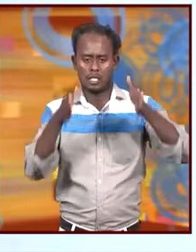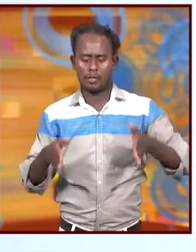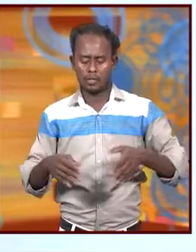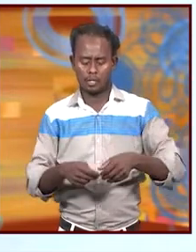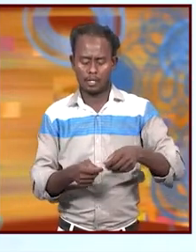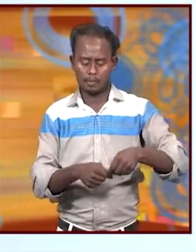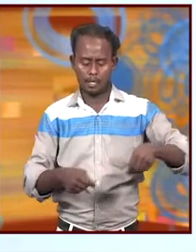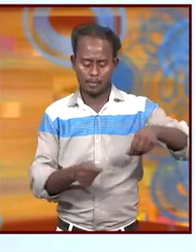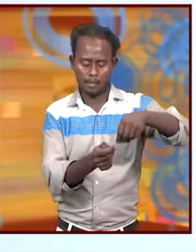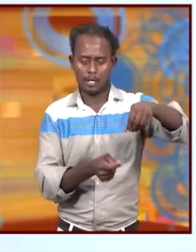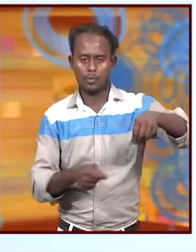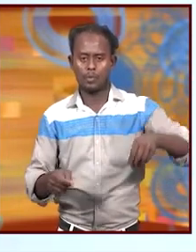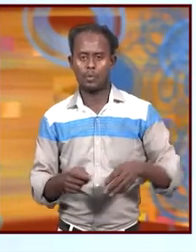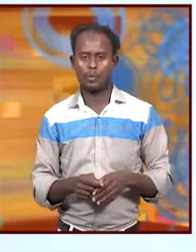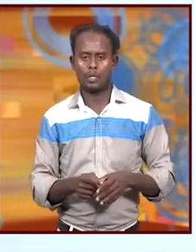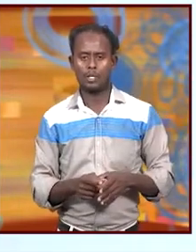பரப்பளவு